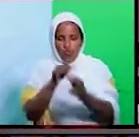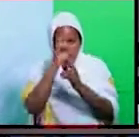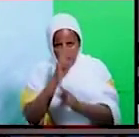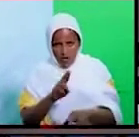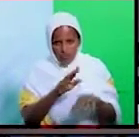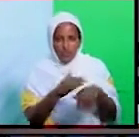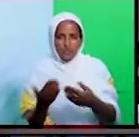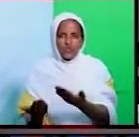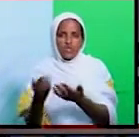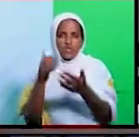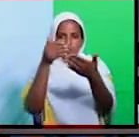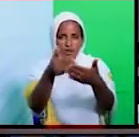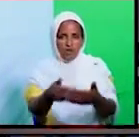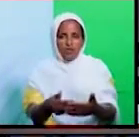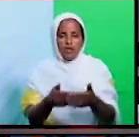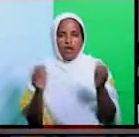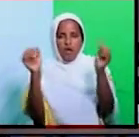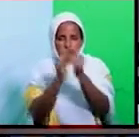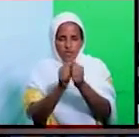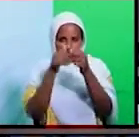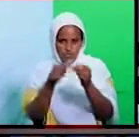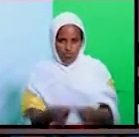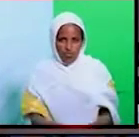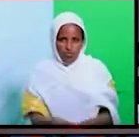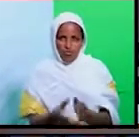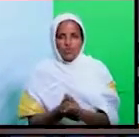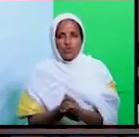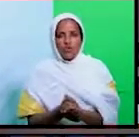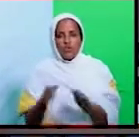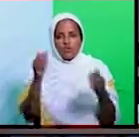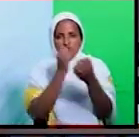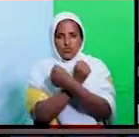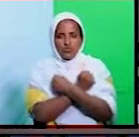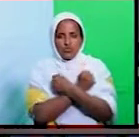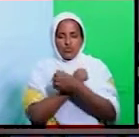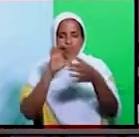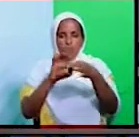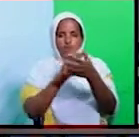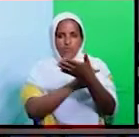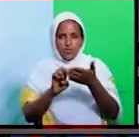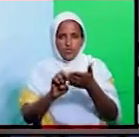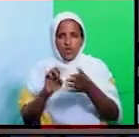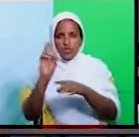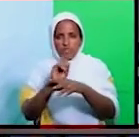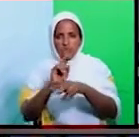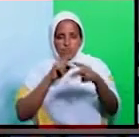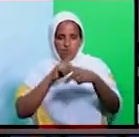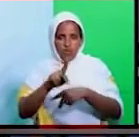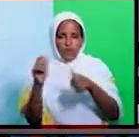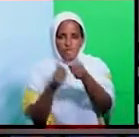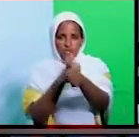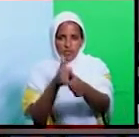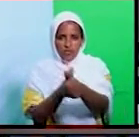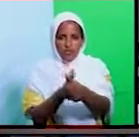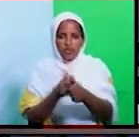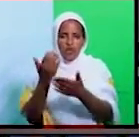ያዕቆብ በሚገባው መንገድ በሰው አምሳል ሲታገለው አድሮ ሊለየው ባለ ጊዜ ያዕቆብ ስምህን ንገረኝ አለው።